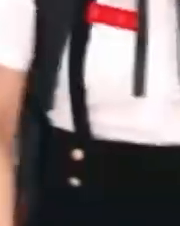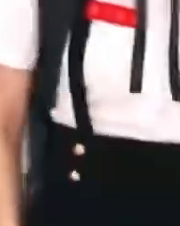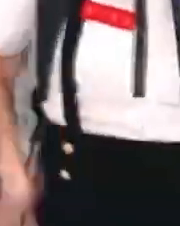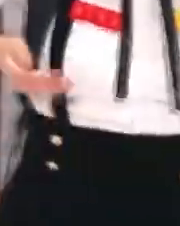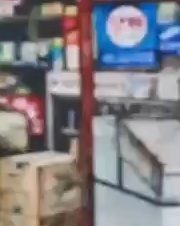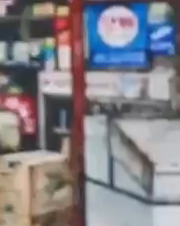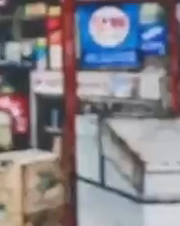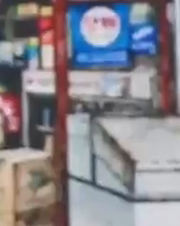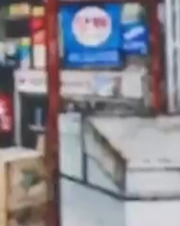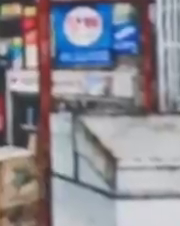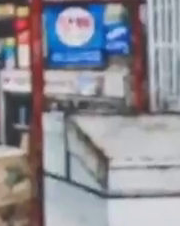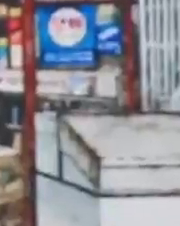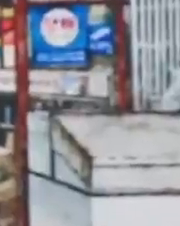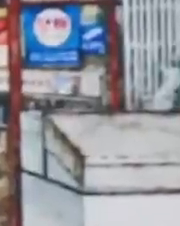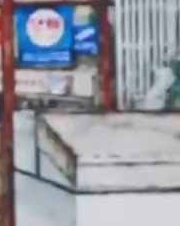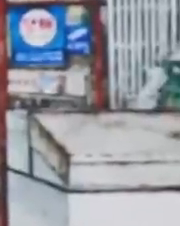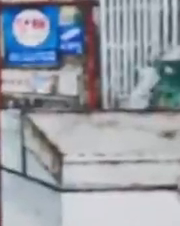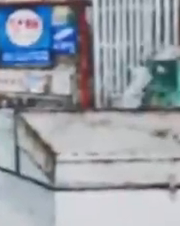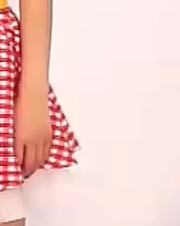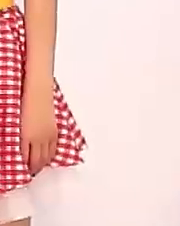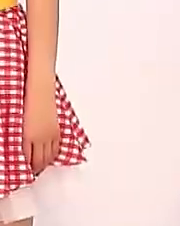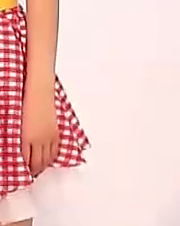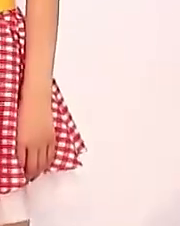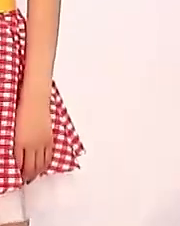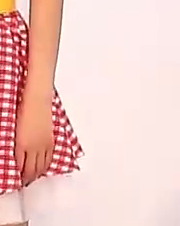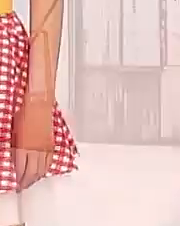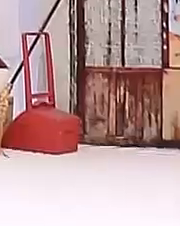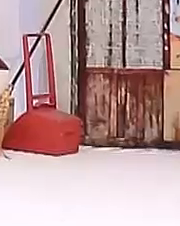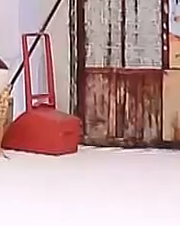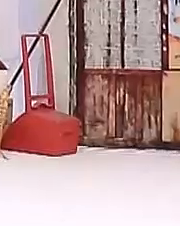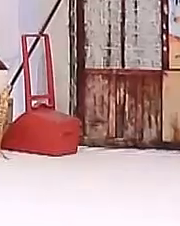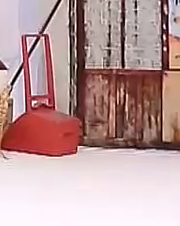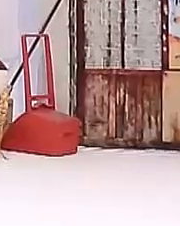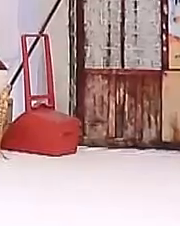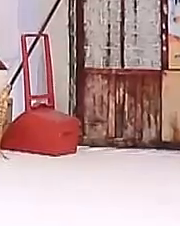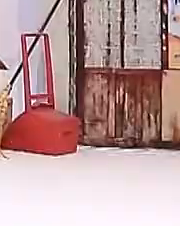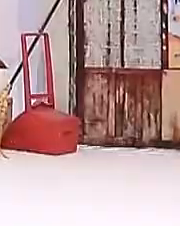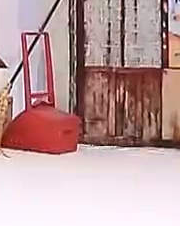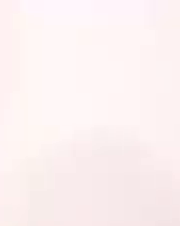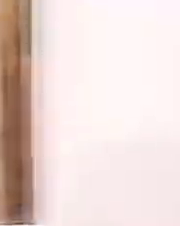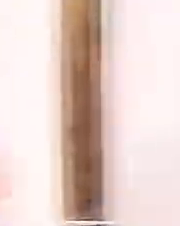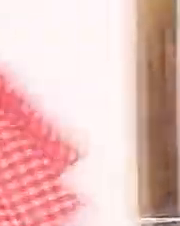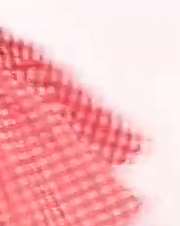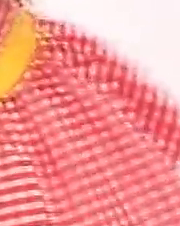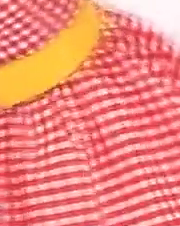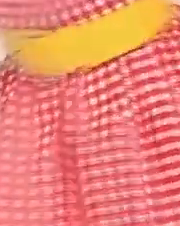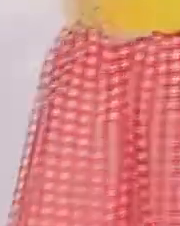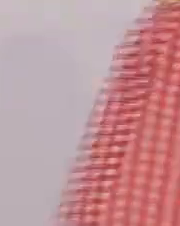갖고 가실게요